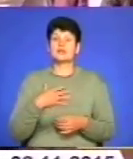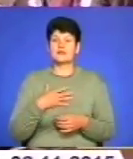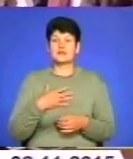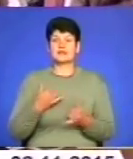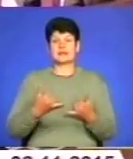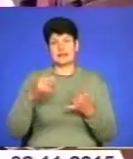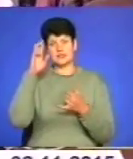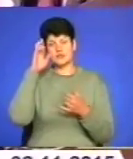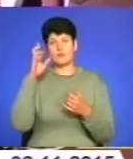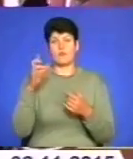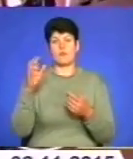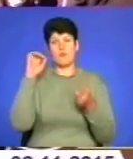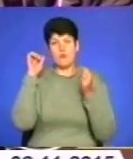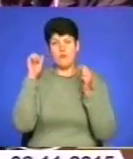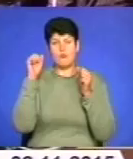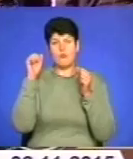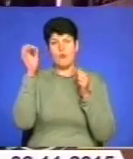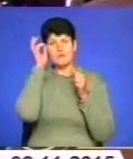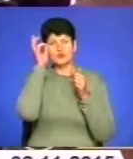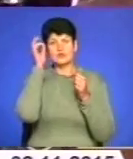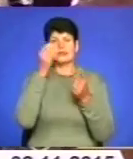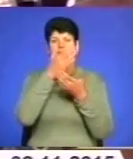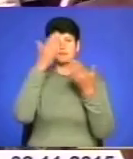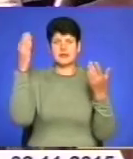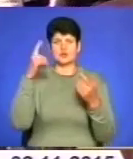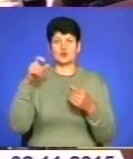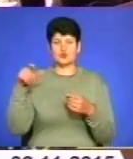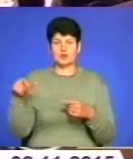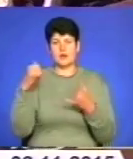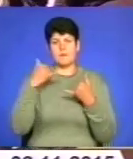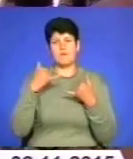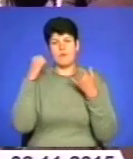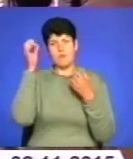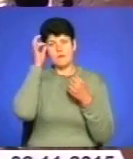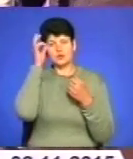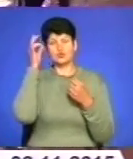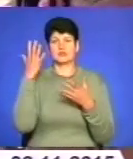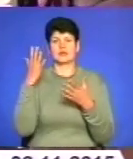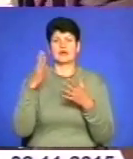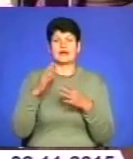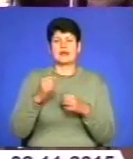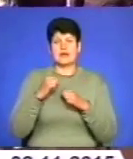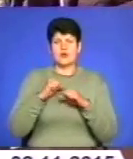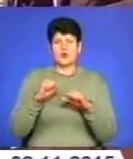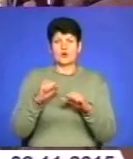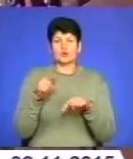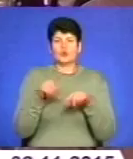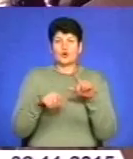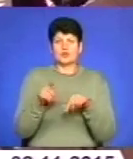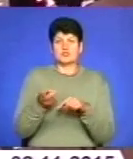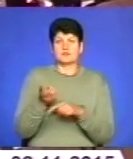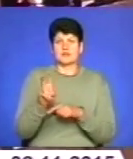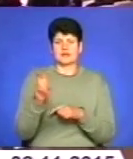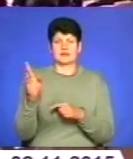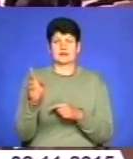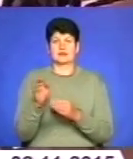держави, пом'янути Небесну Сотню, пом'янути полеглих героїв. Та й в цілому до родичів заодно зайти на